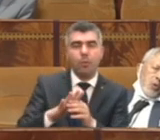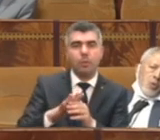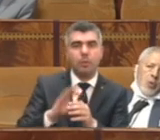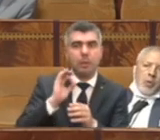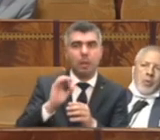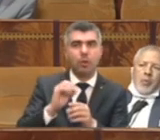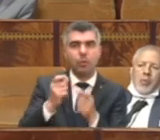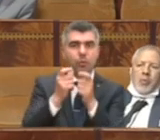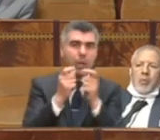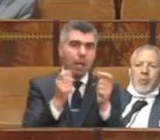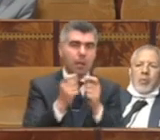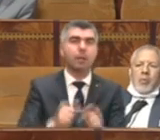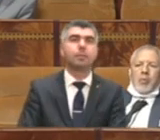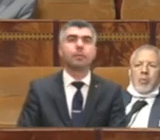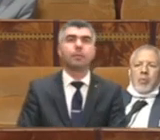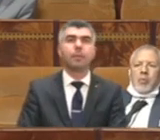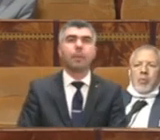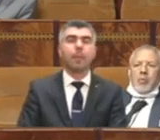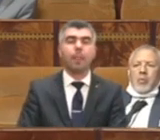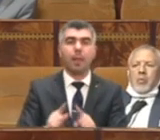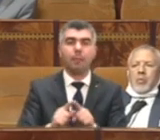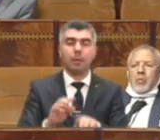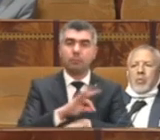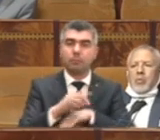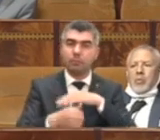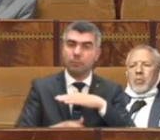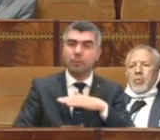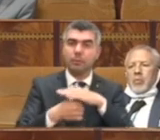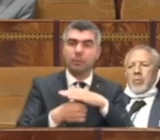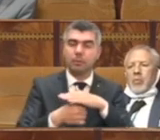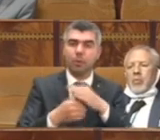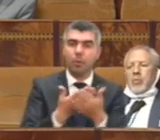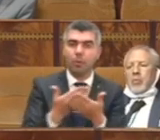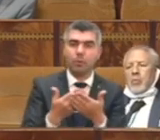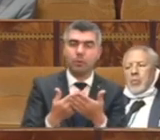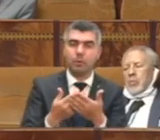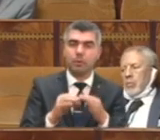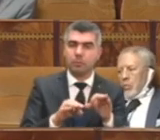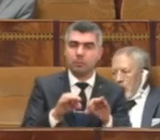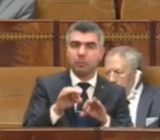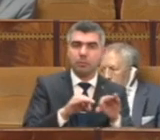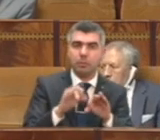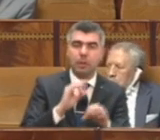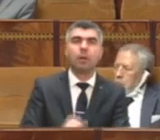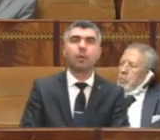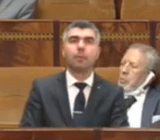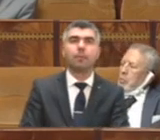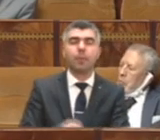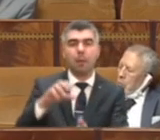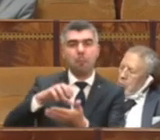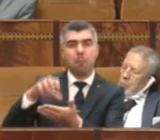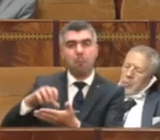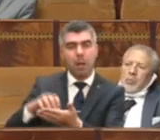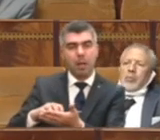والموزعين، وتقوية دور الوكالة المغربية لتنمية الأنشطة اللوجستيكية، وكذلك تطوير مناطق